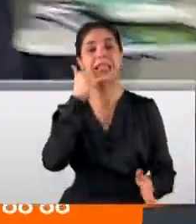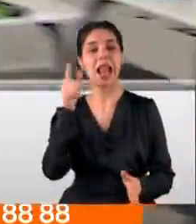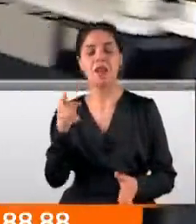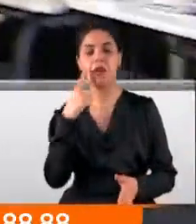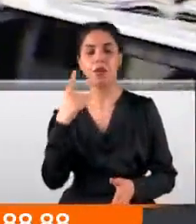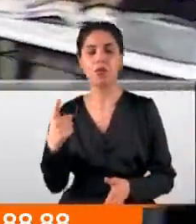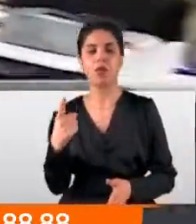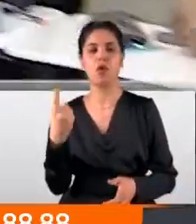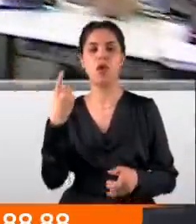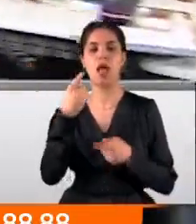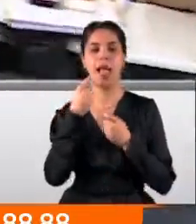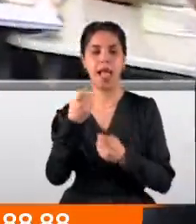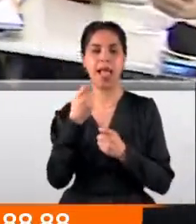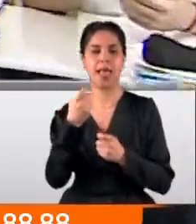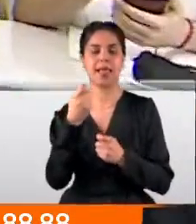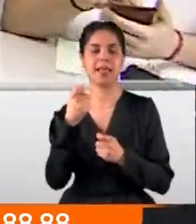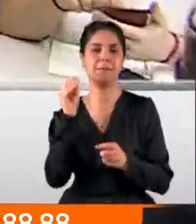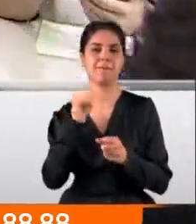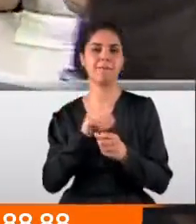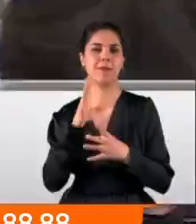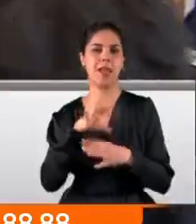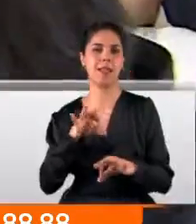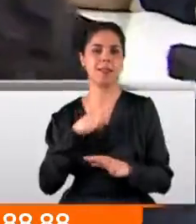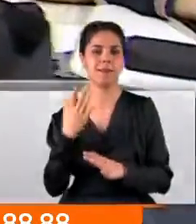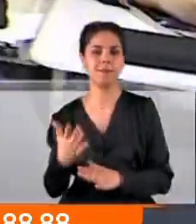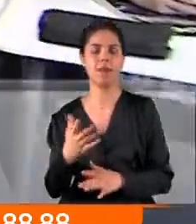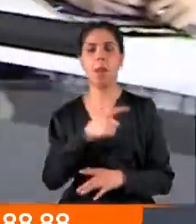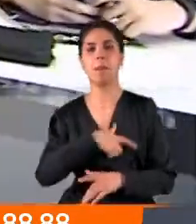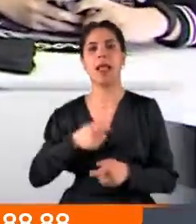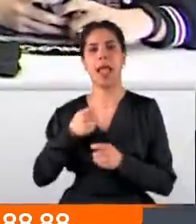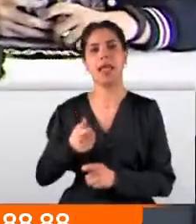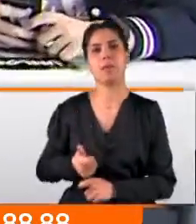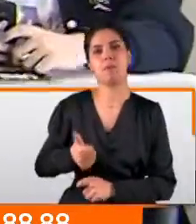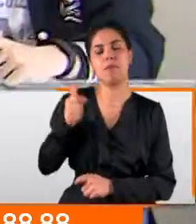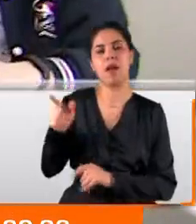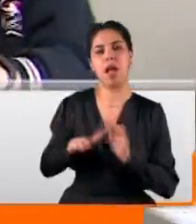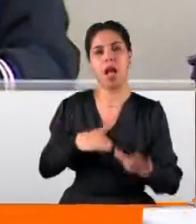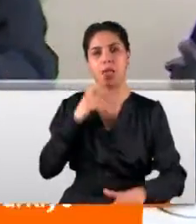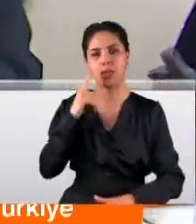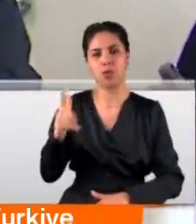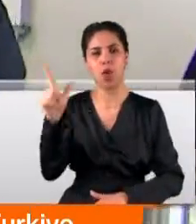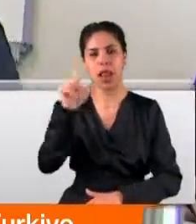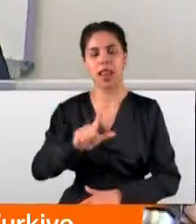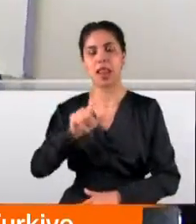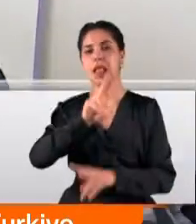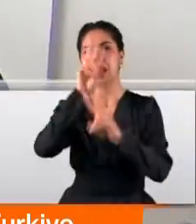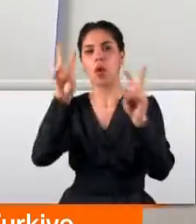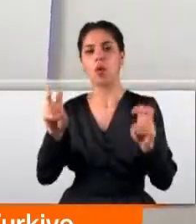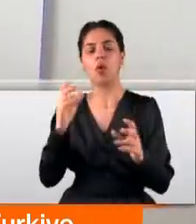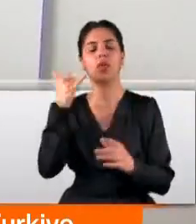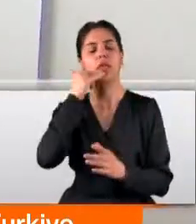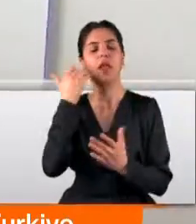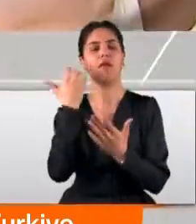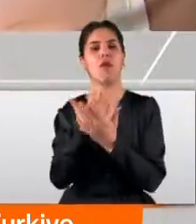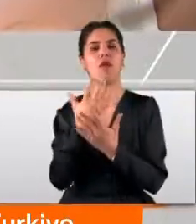da aynı şekilde hayatınızın bir parçası Bu yüzden Milli Eğitim Bakanlığı da bir adım attı ve lise müfredatını cep